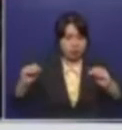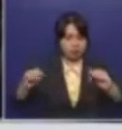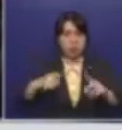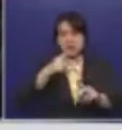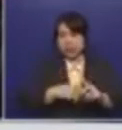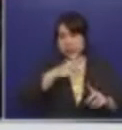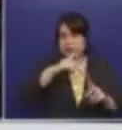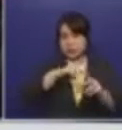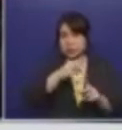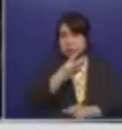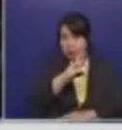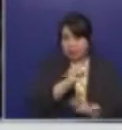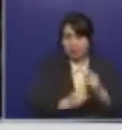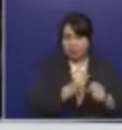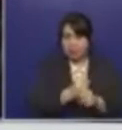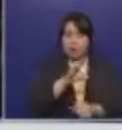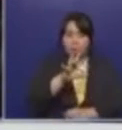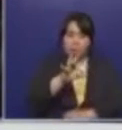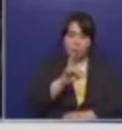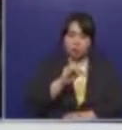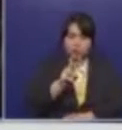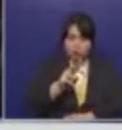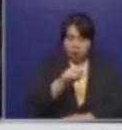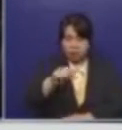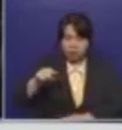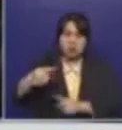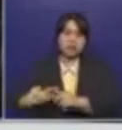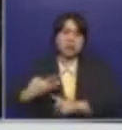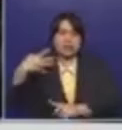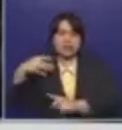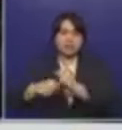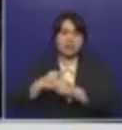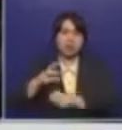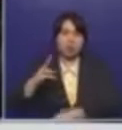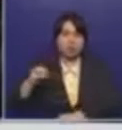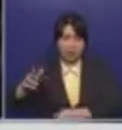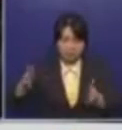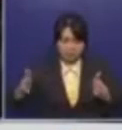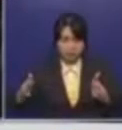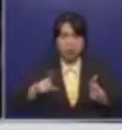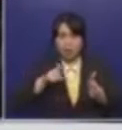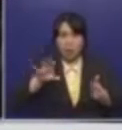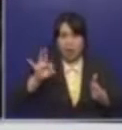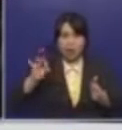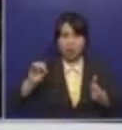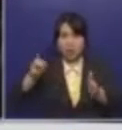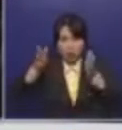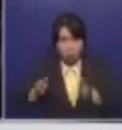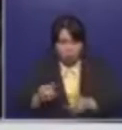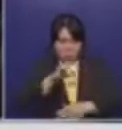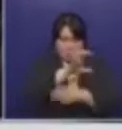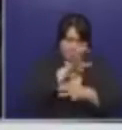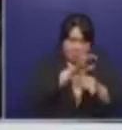รกฎาคม62ถึง30เมษายน63มีประชาชนอย่างน้อย191คนถูกคุกคาม